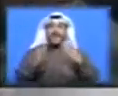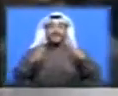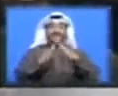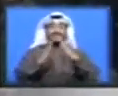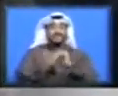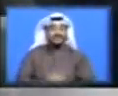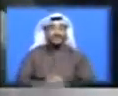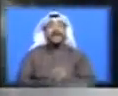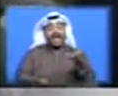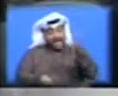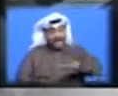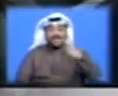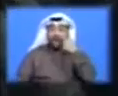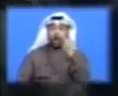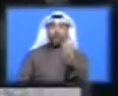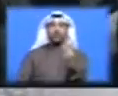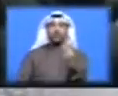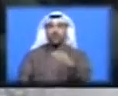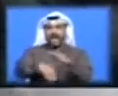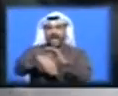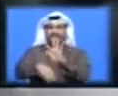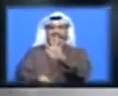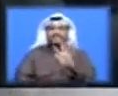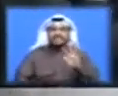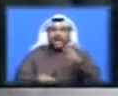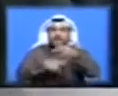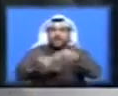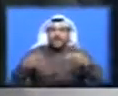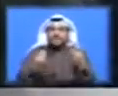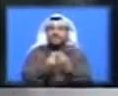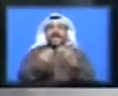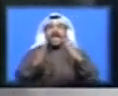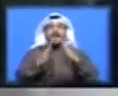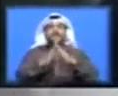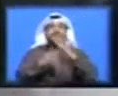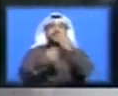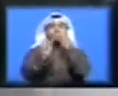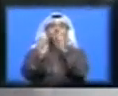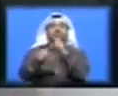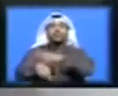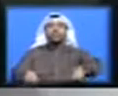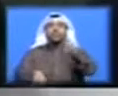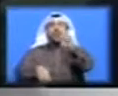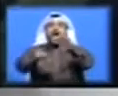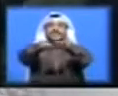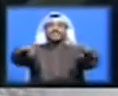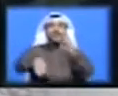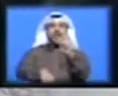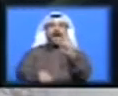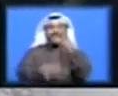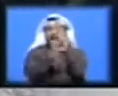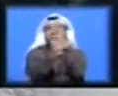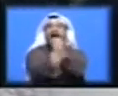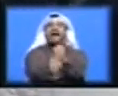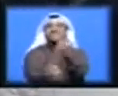والاجمل ان احنا نحس ان احنا كشعب واحد وأمة وبنحافظ على هويتنا وعلى تاريخنا وعلى